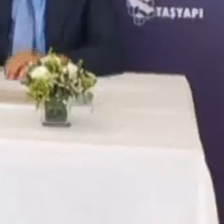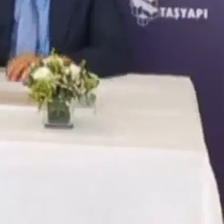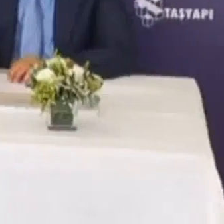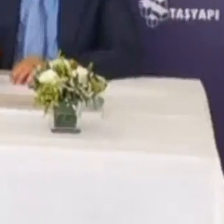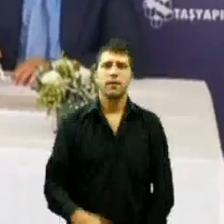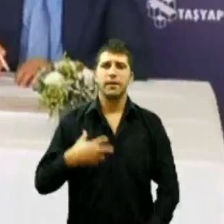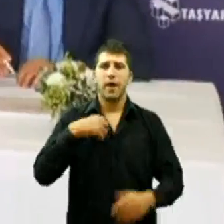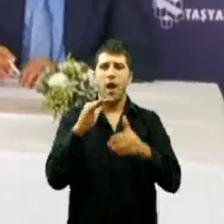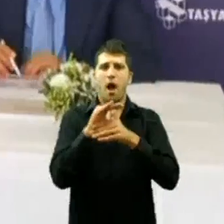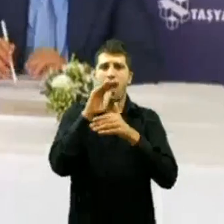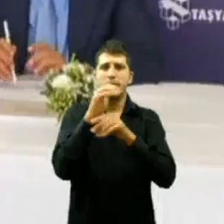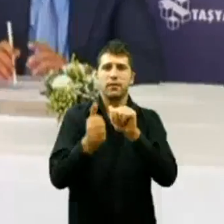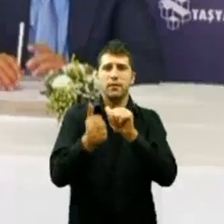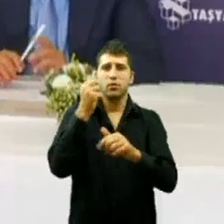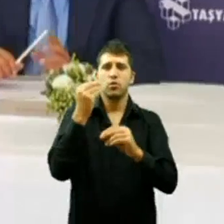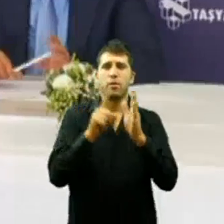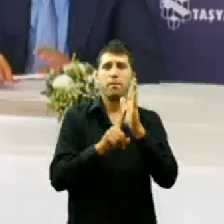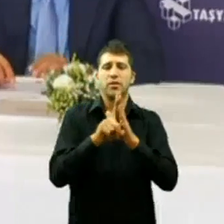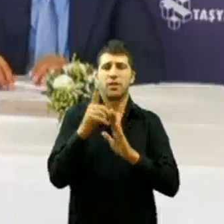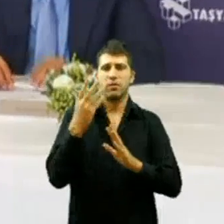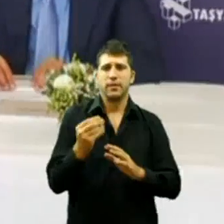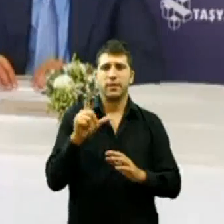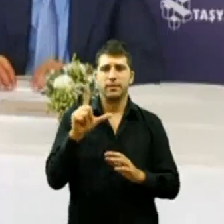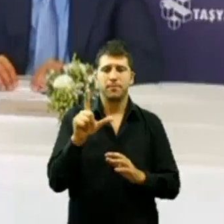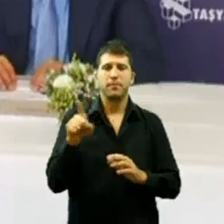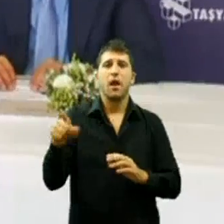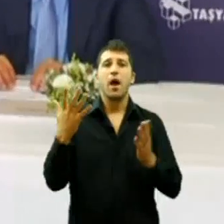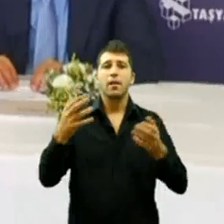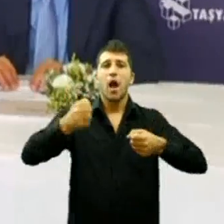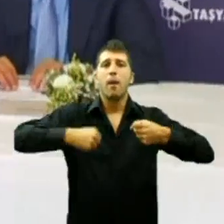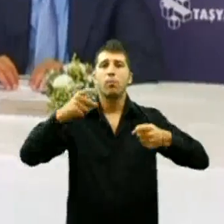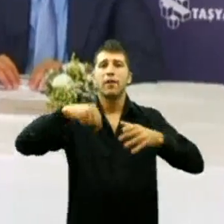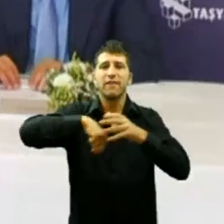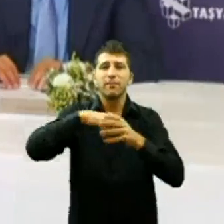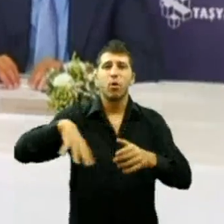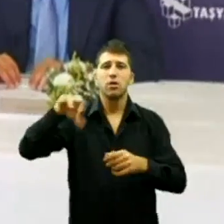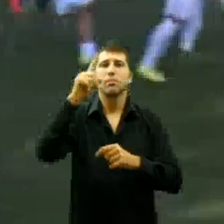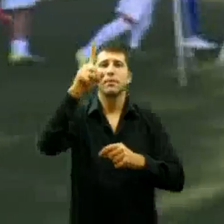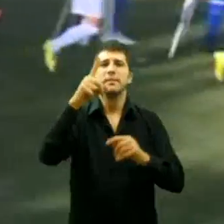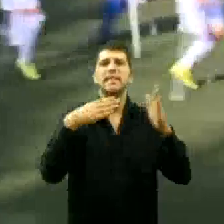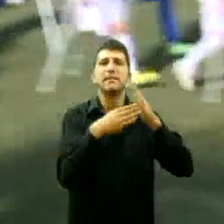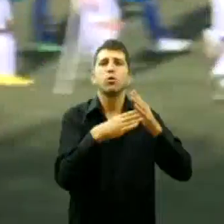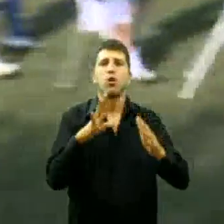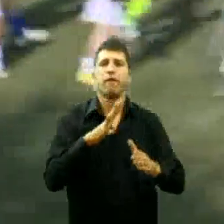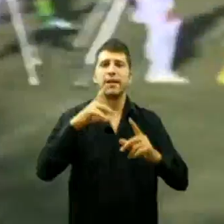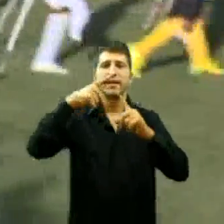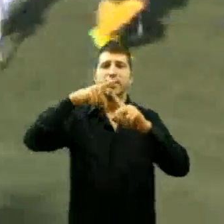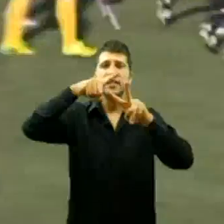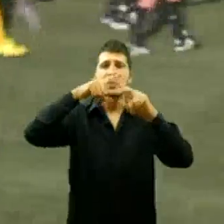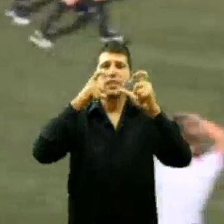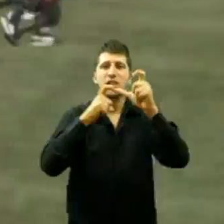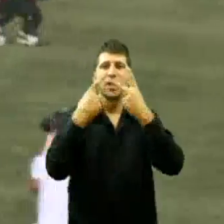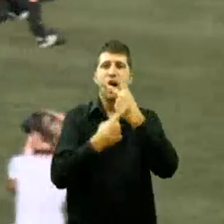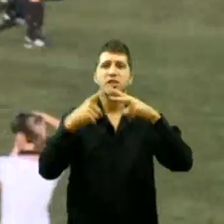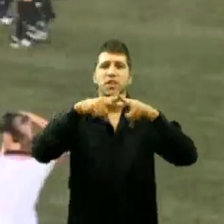Mekan kapalı alan. Basın toplantısından artık görüntüler. Artık ampute futbolunun da bir sponsoru var. Taşyapı İnşaat, ampute futbol milli takımları